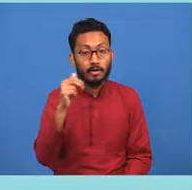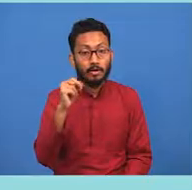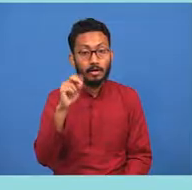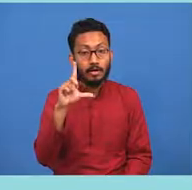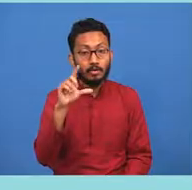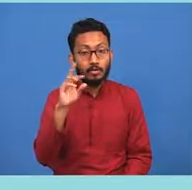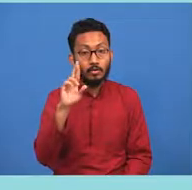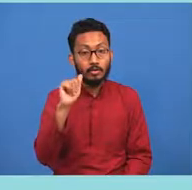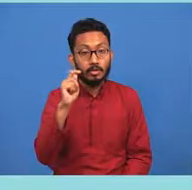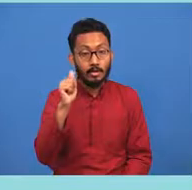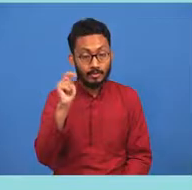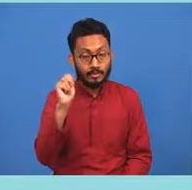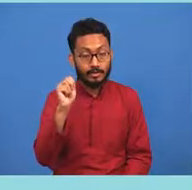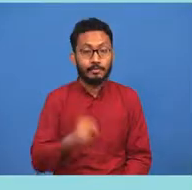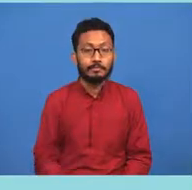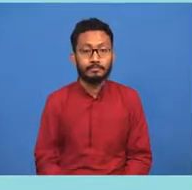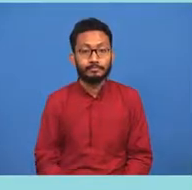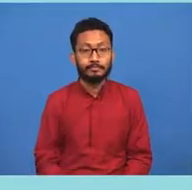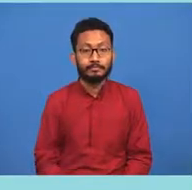0.5 mol per dm padu.